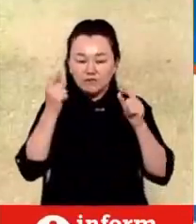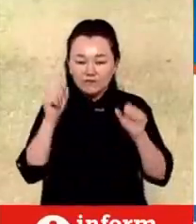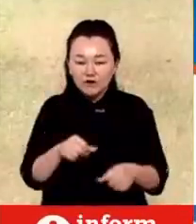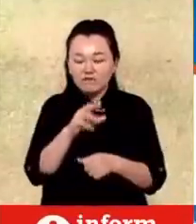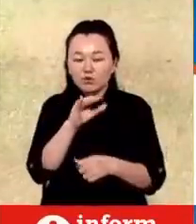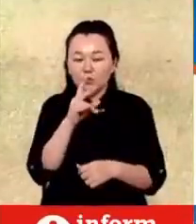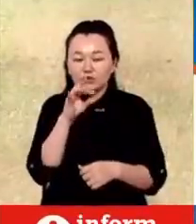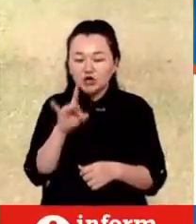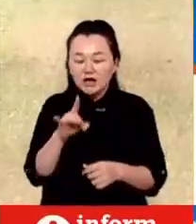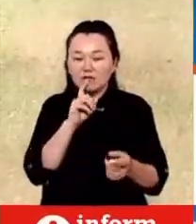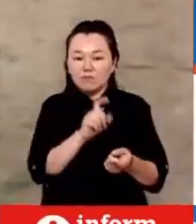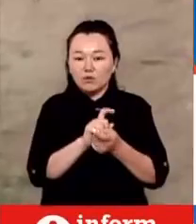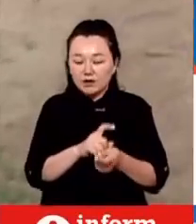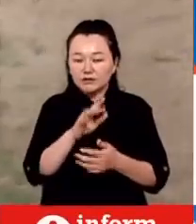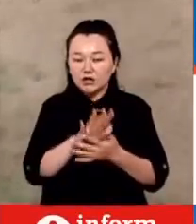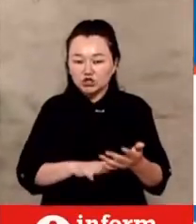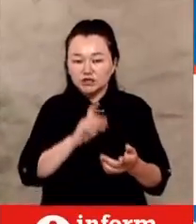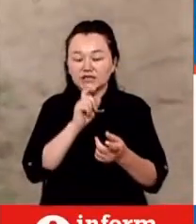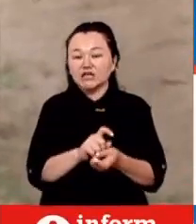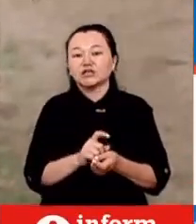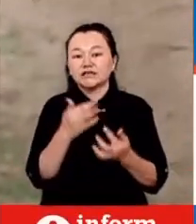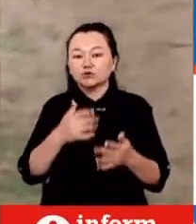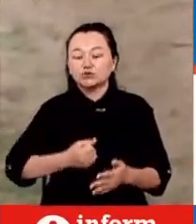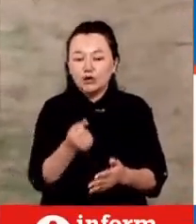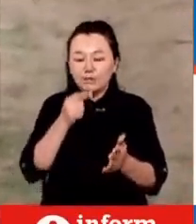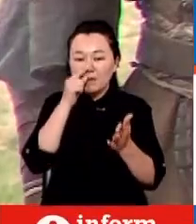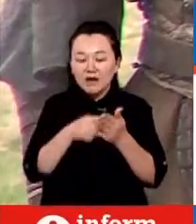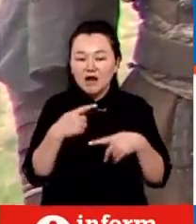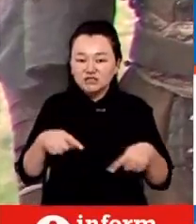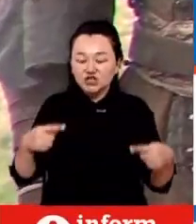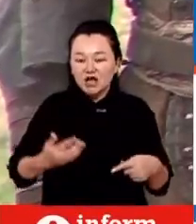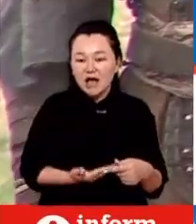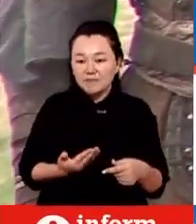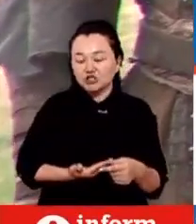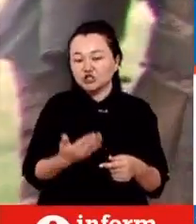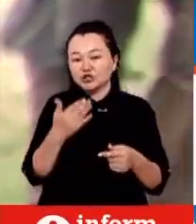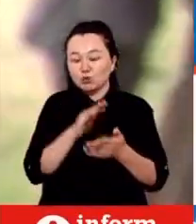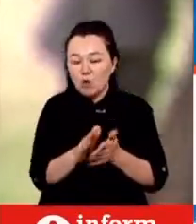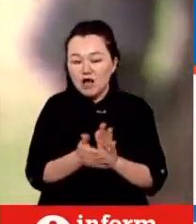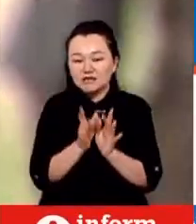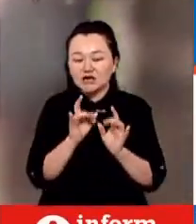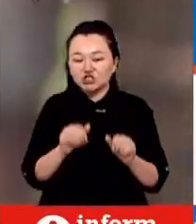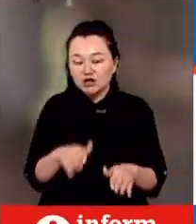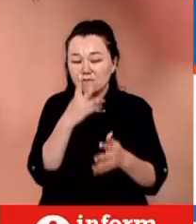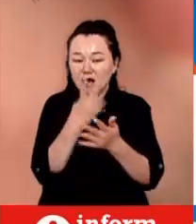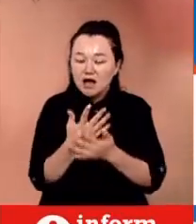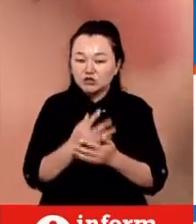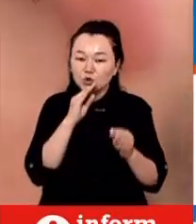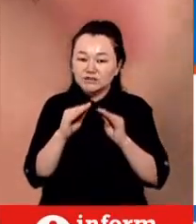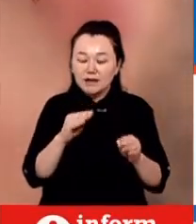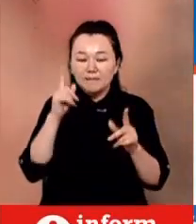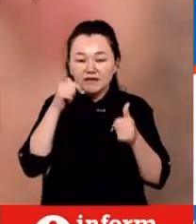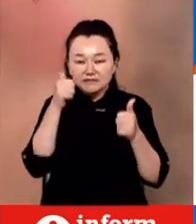государством перед великим аракайским сражением несколько друзей попадает в различные комичные ситуации об этом и решили показать создатели